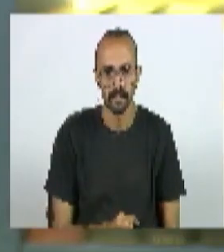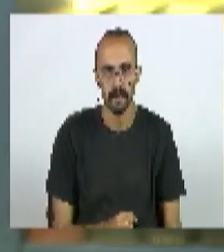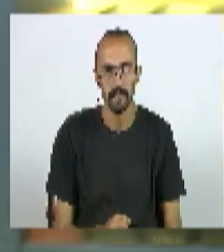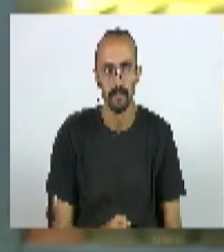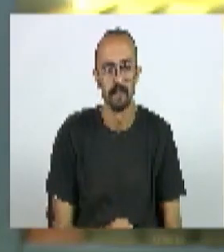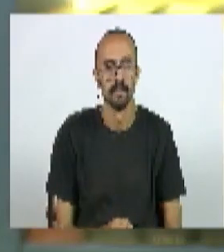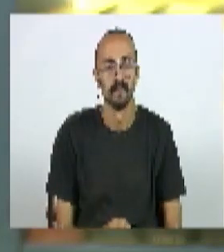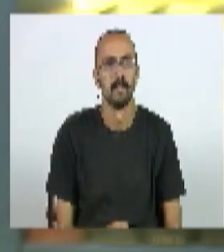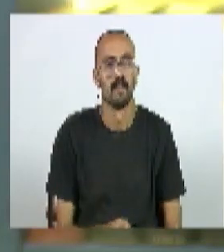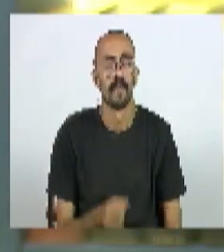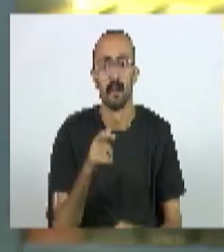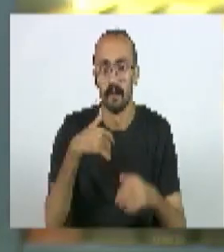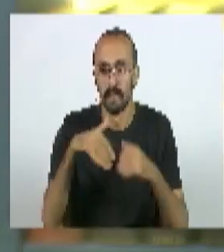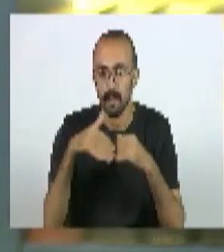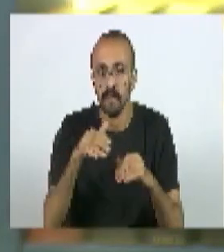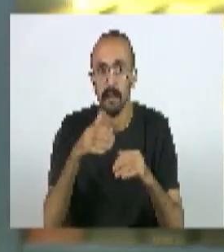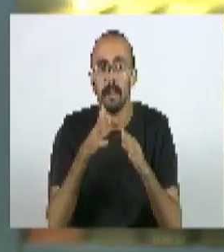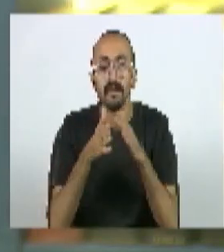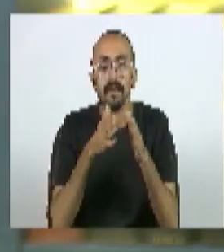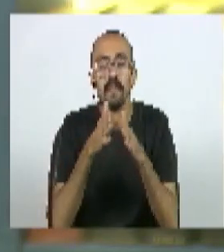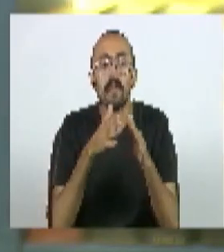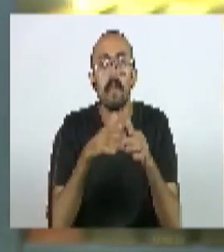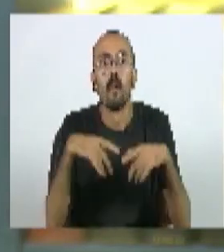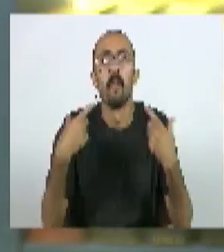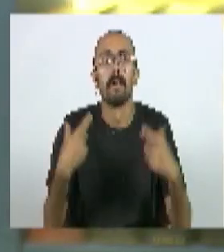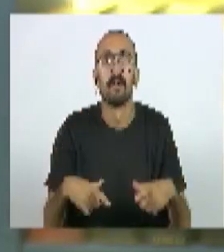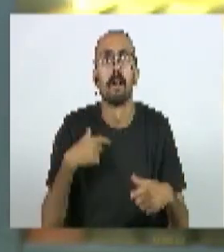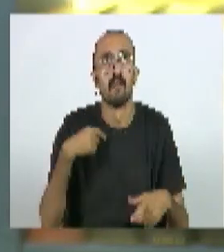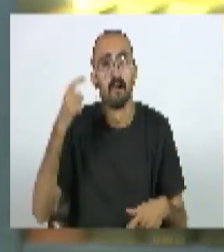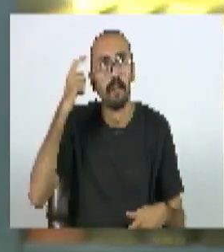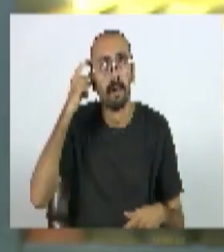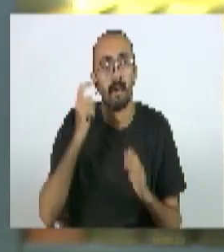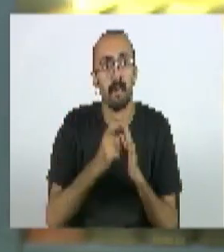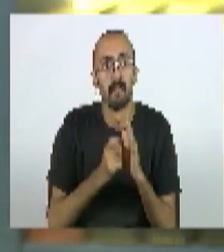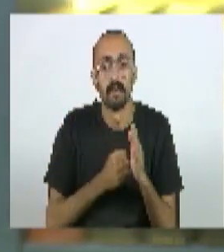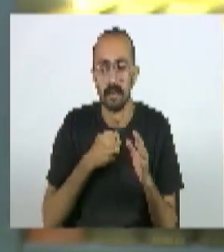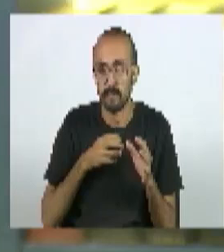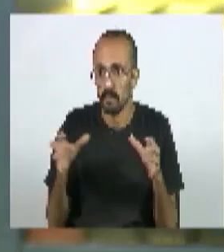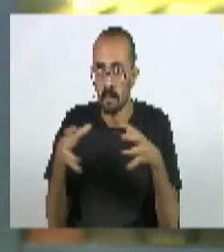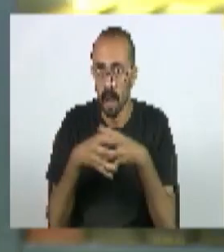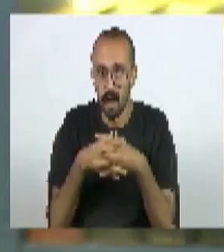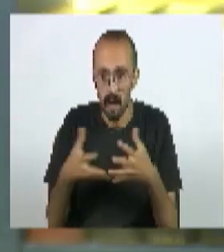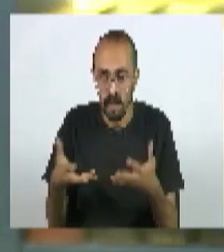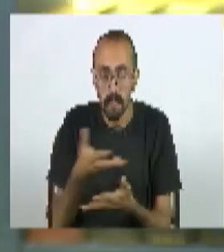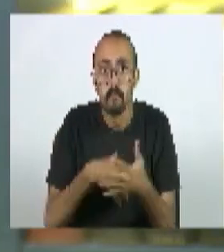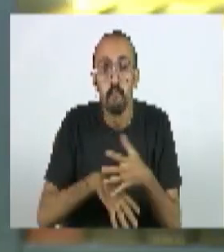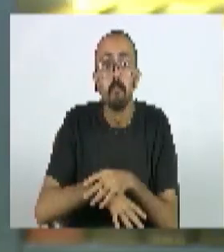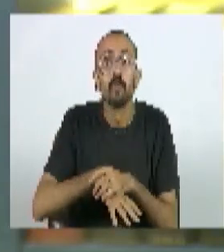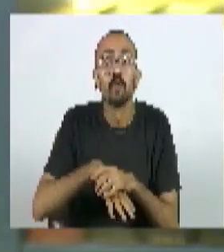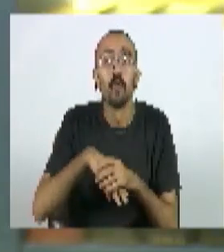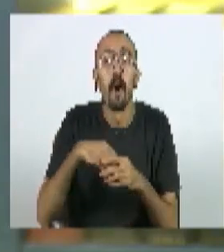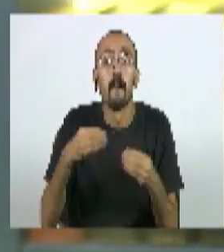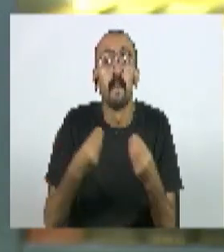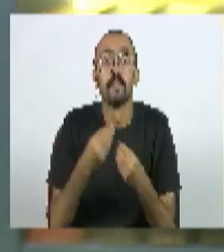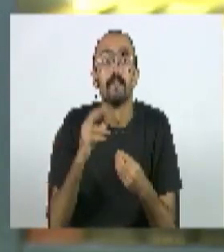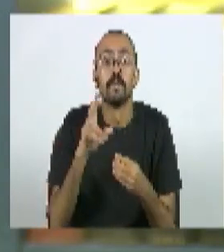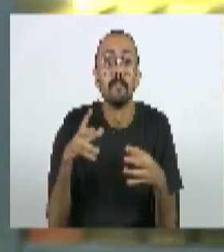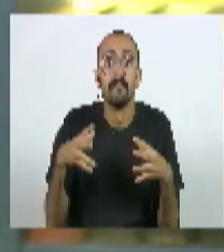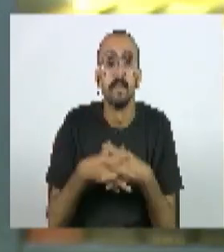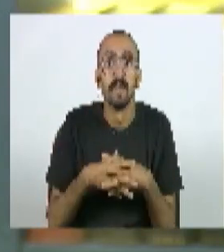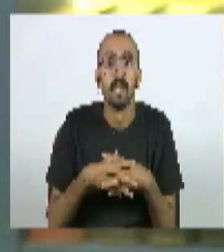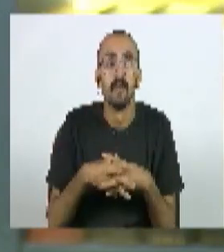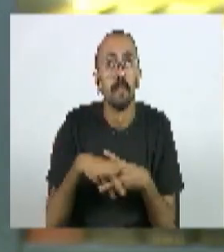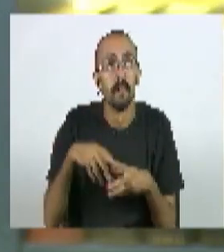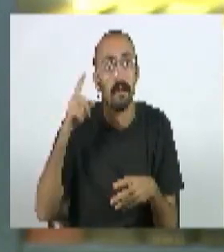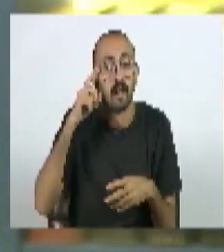التوجه الوطني والابتعاد عن المسجلات العقائدية. الناس لما تتجمع مع بعض حوالين مشروع مشترك في التنمية هتنسى